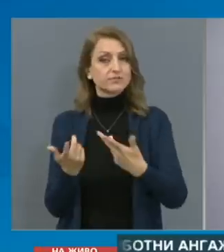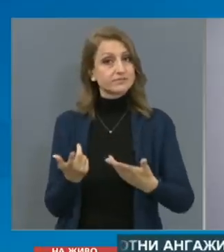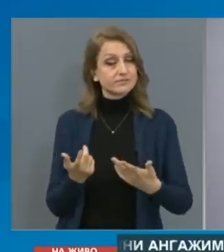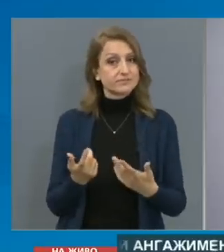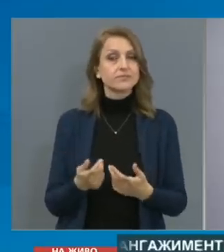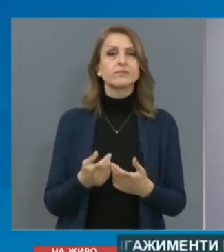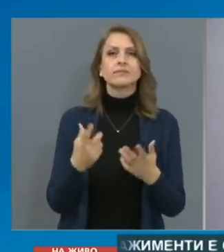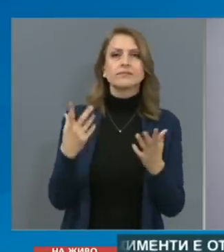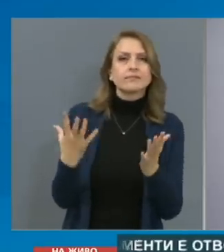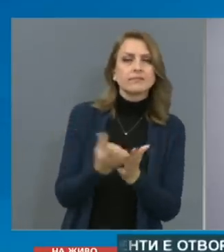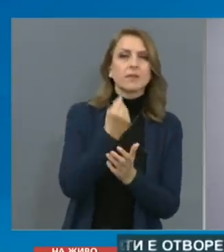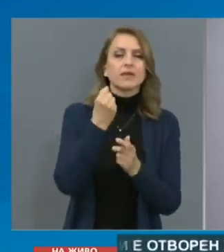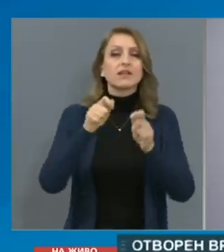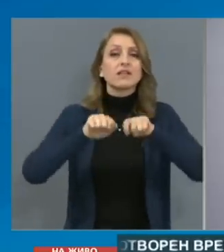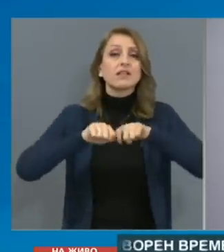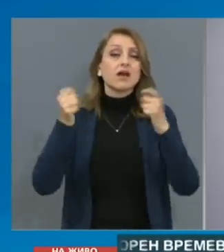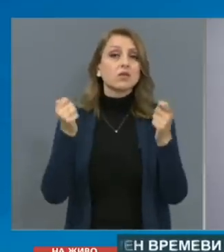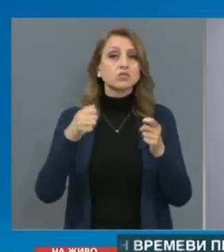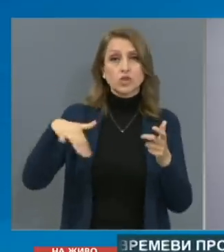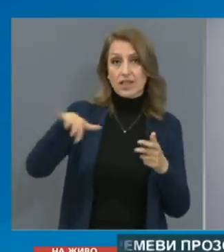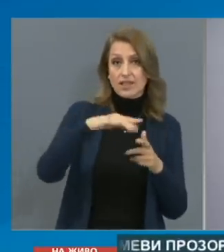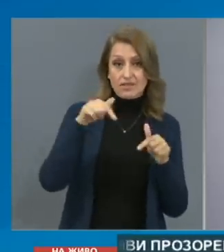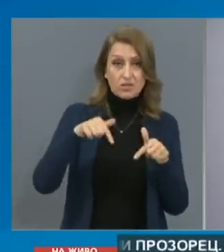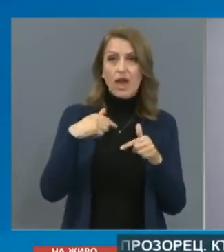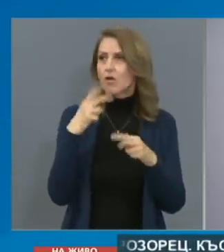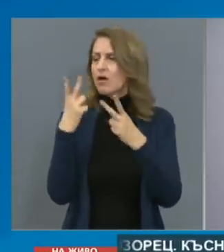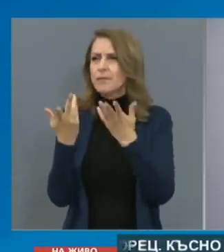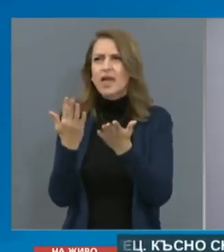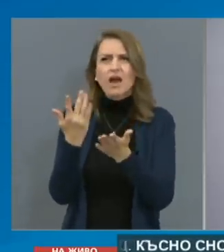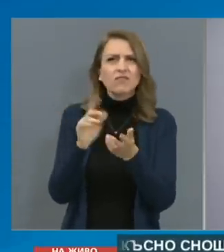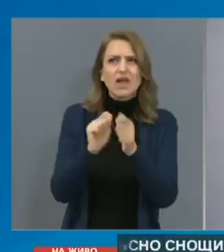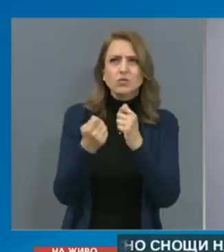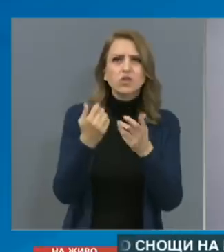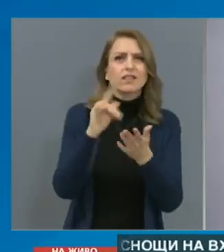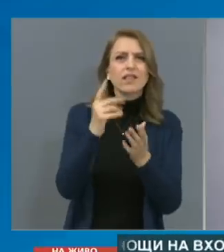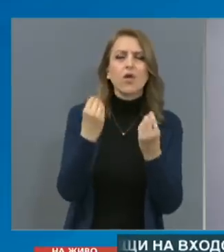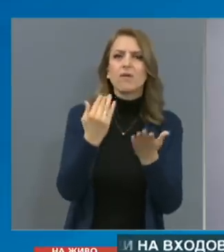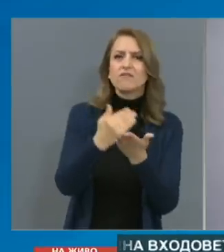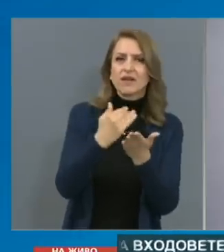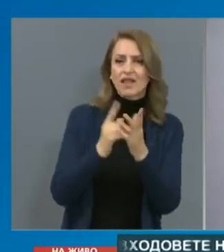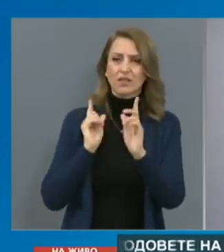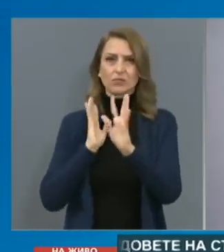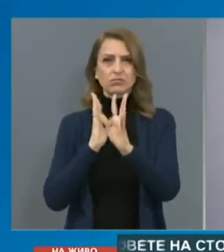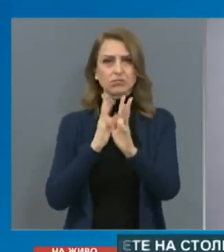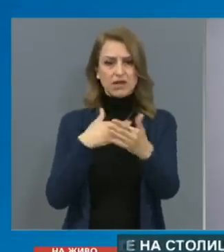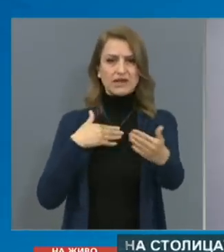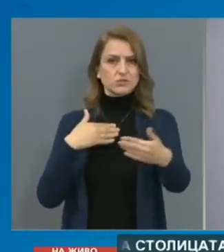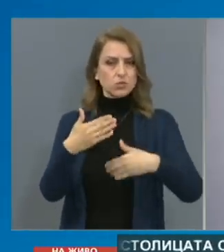на нарушения в тази ред ще доведе до моментално затваряне на съответния пазар.